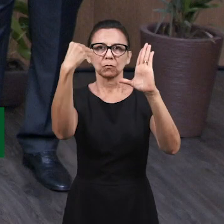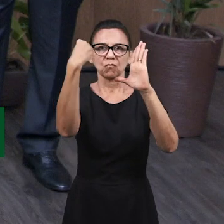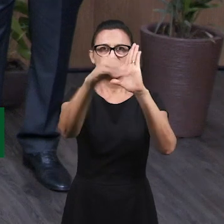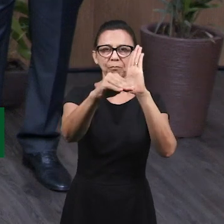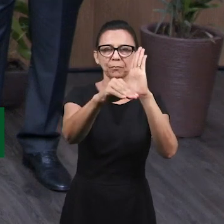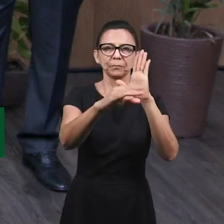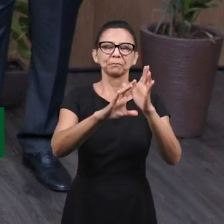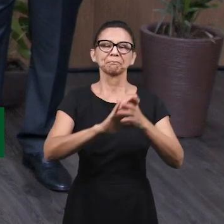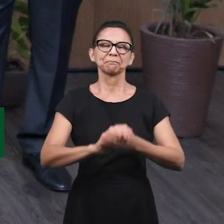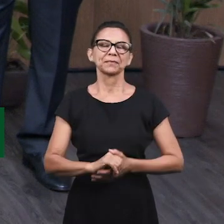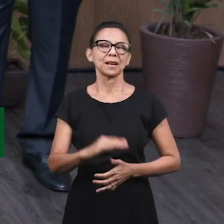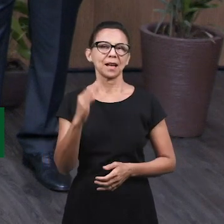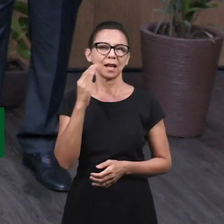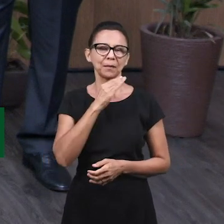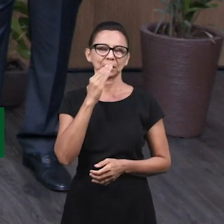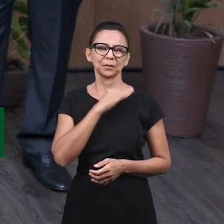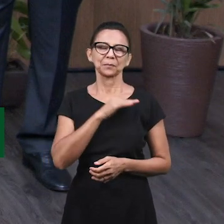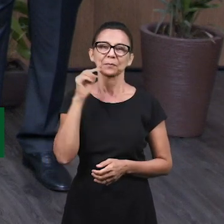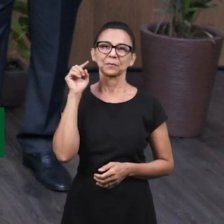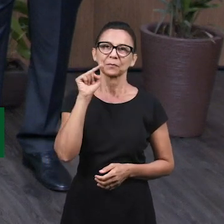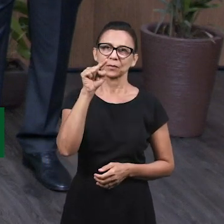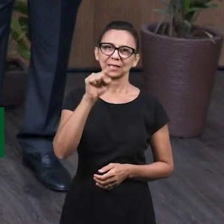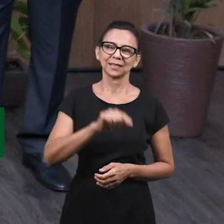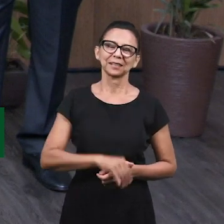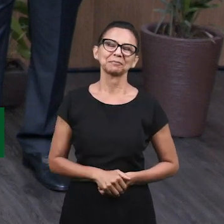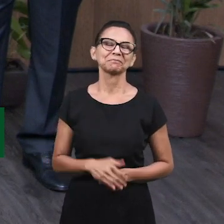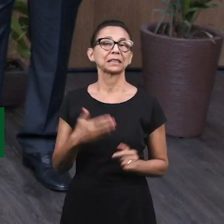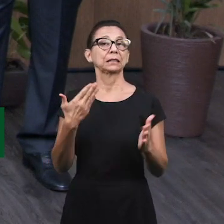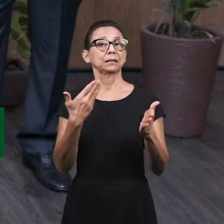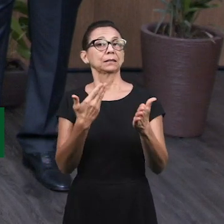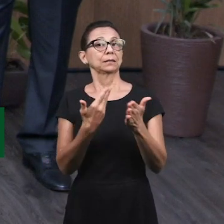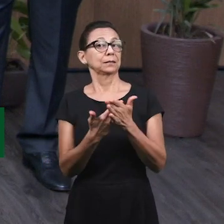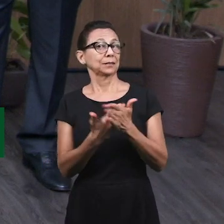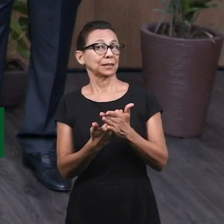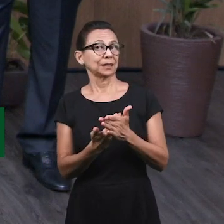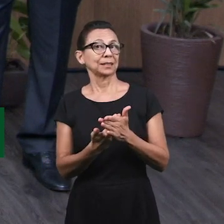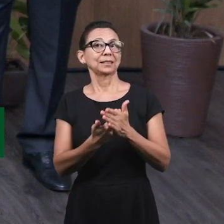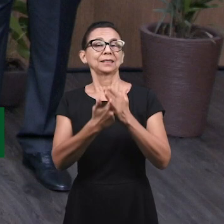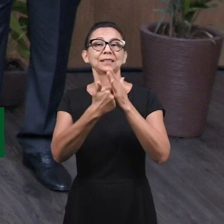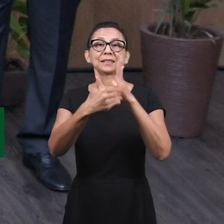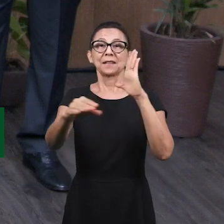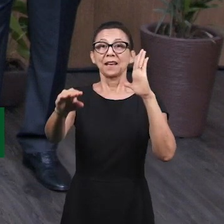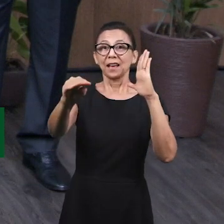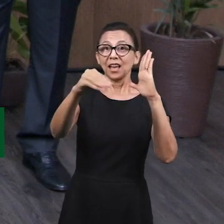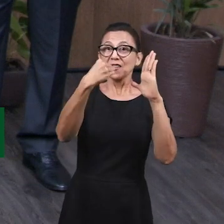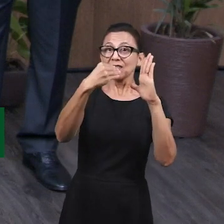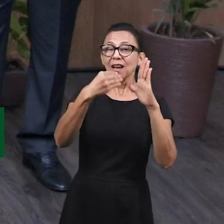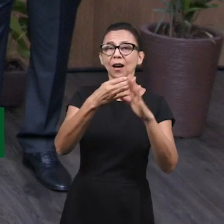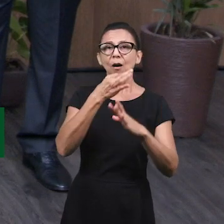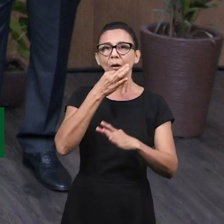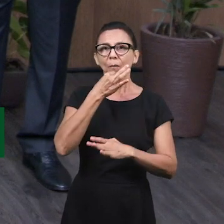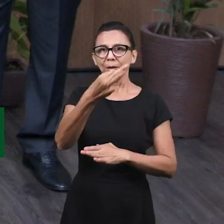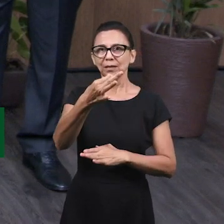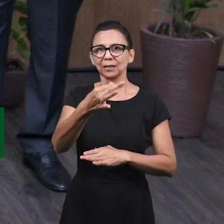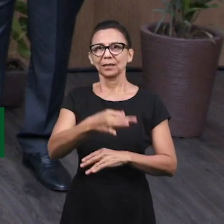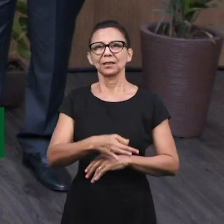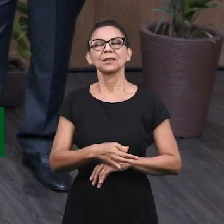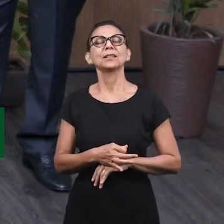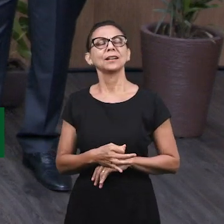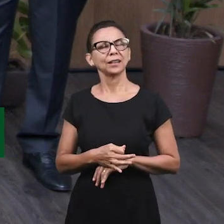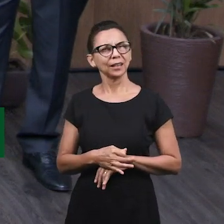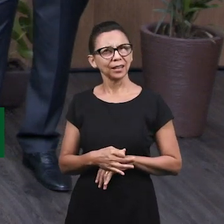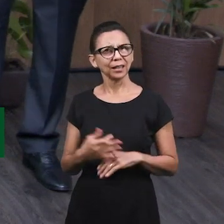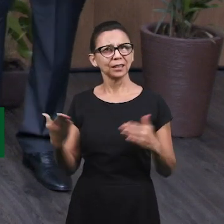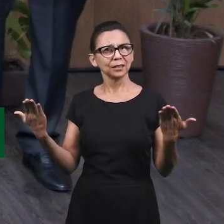puissiez étudier et envoyer que você possa estudar votre commentaire à propos seu comentário. de ce